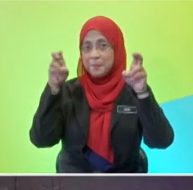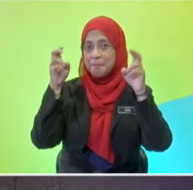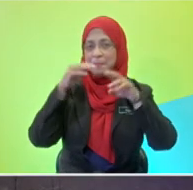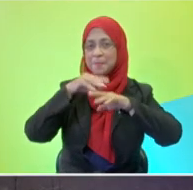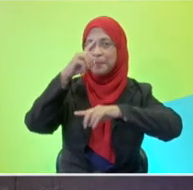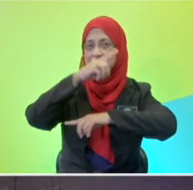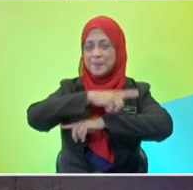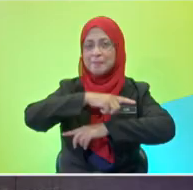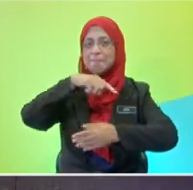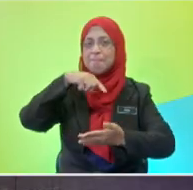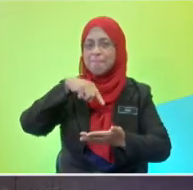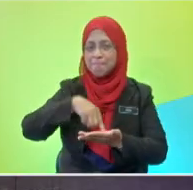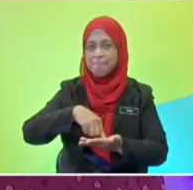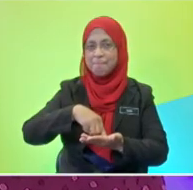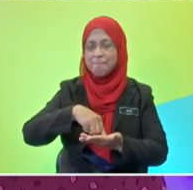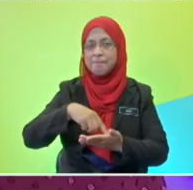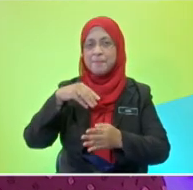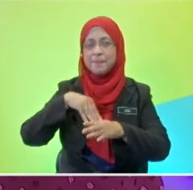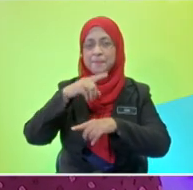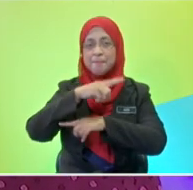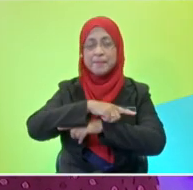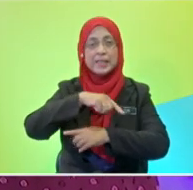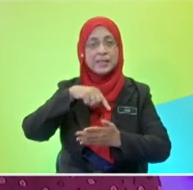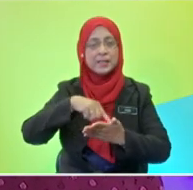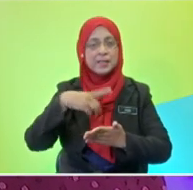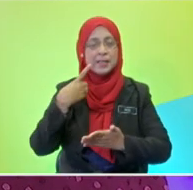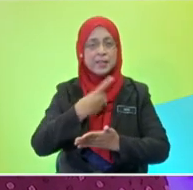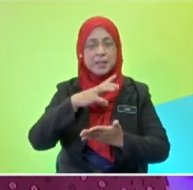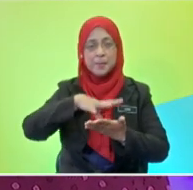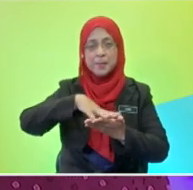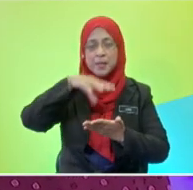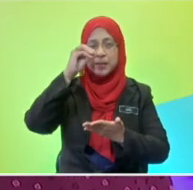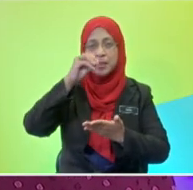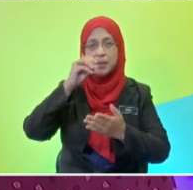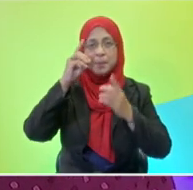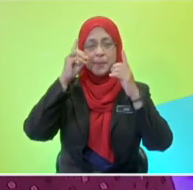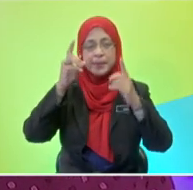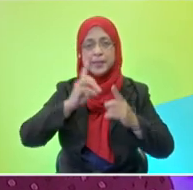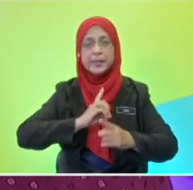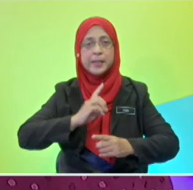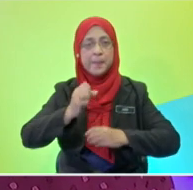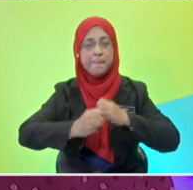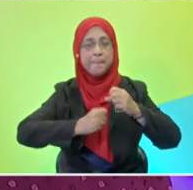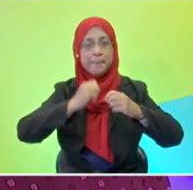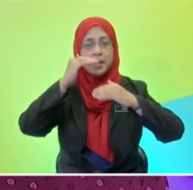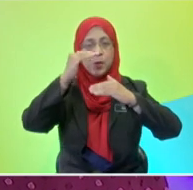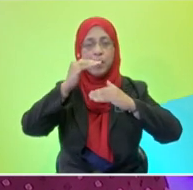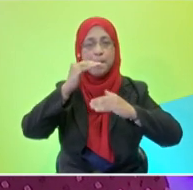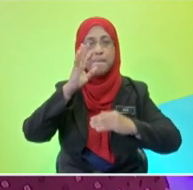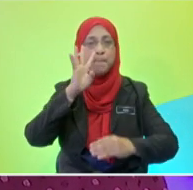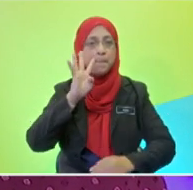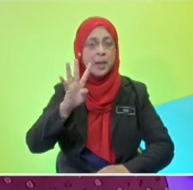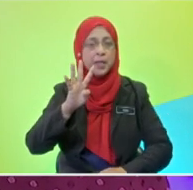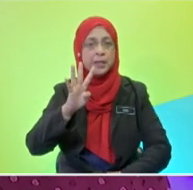Oke baiklah Insya Allah pada hari ini kita akan mempelajari pendidikan Islam tahun 4 yang